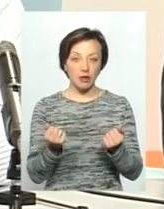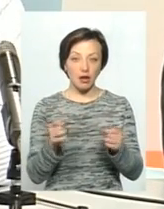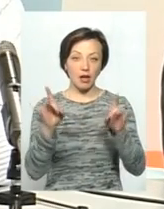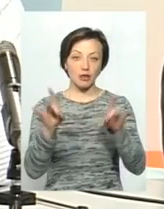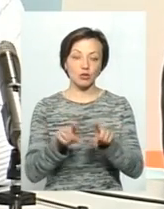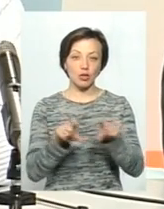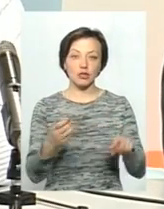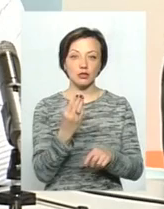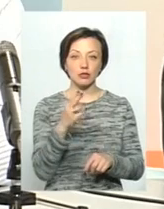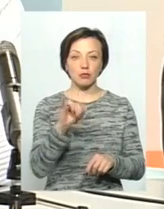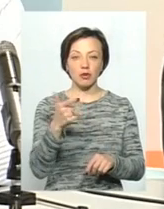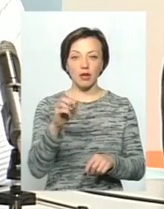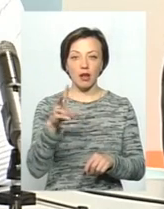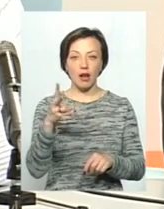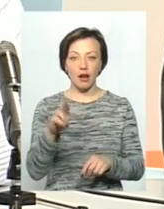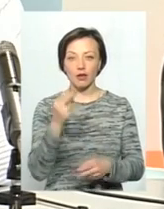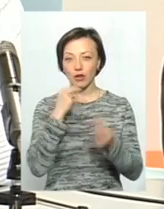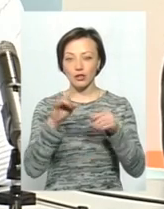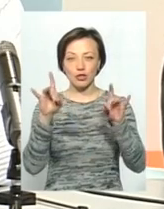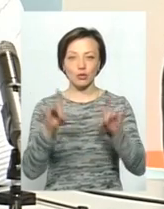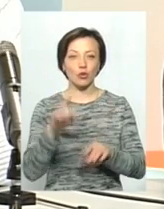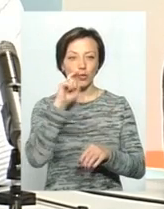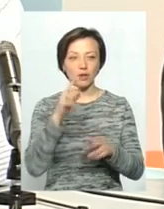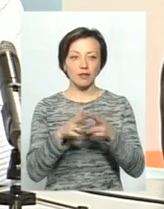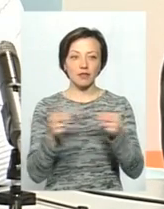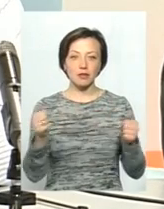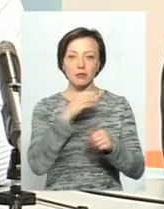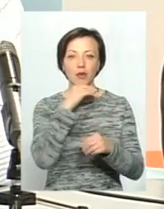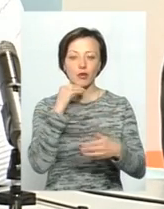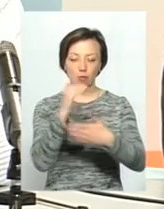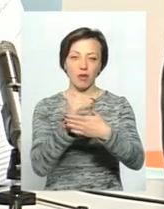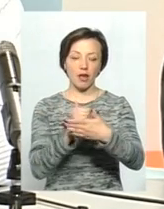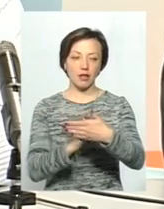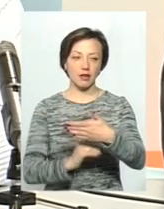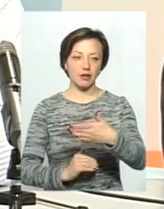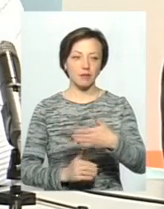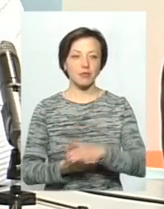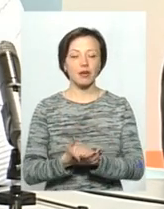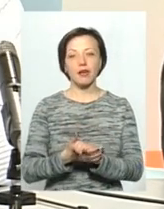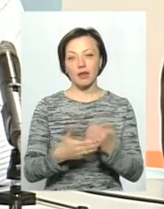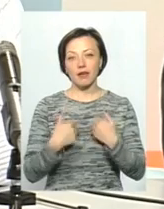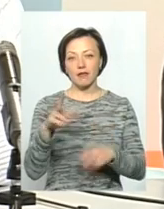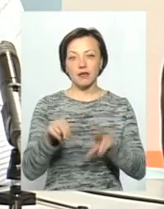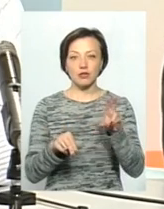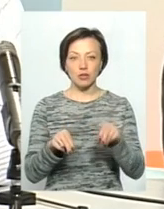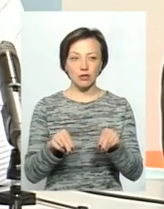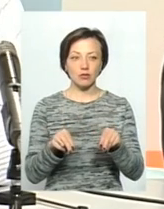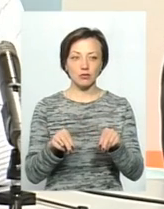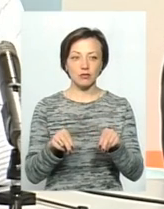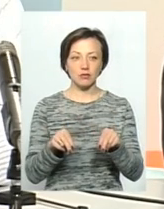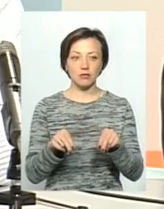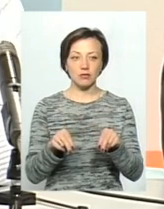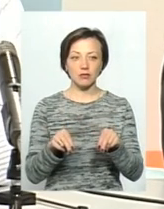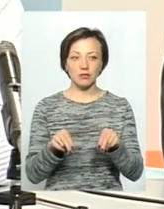на сьогоднішній день – це кращий ресторан України. Він признаний по багатьом рейтингам. Я рахую, що я своїм закладом, ну,